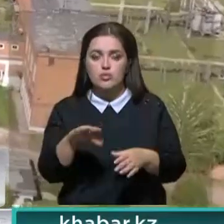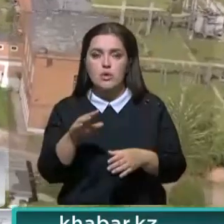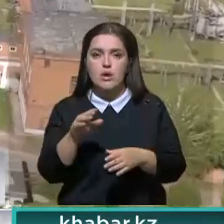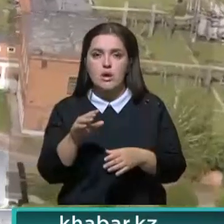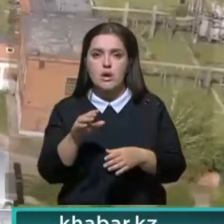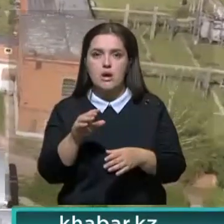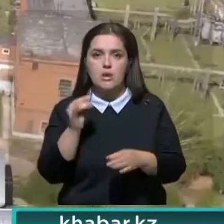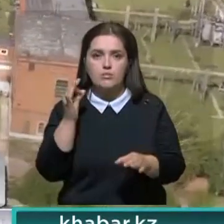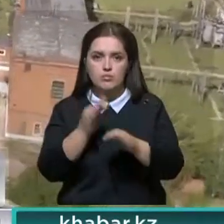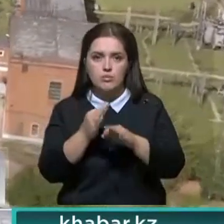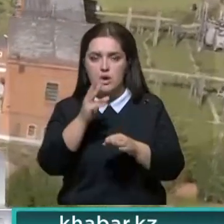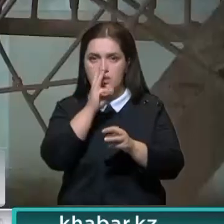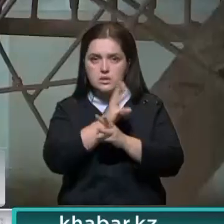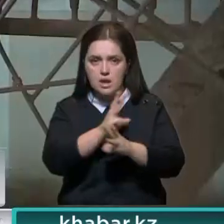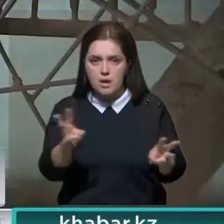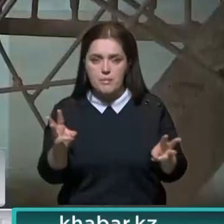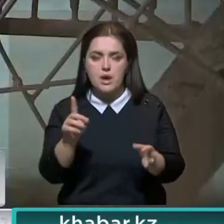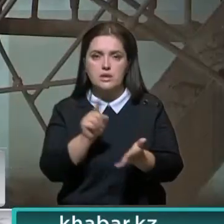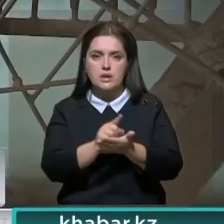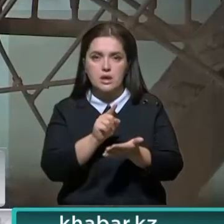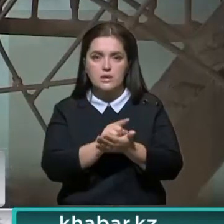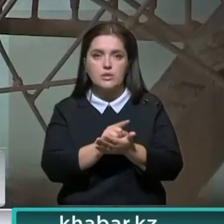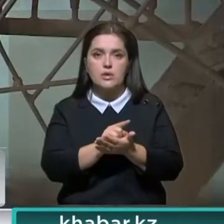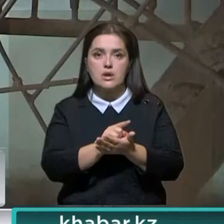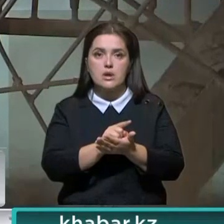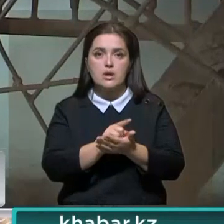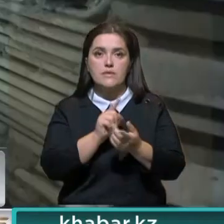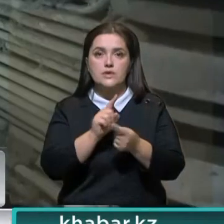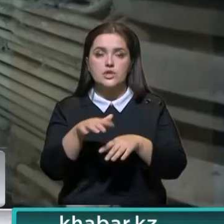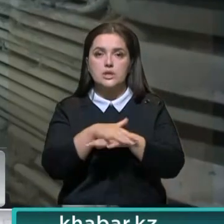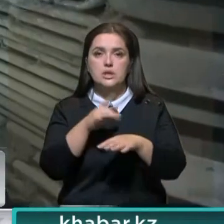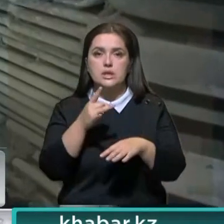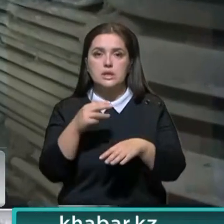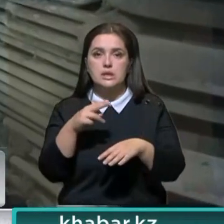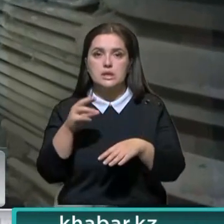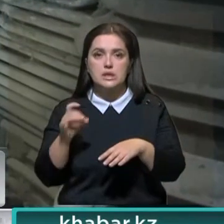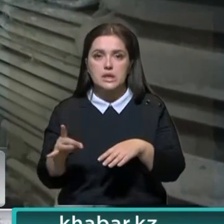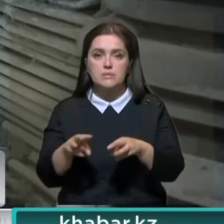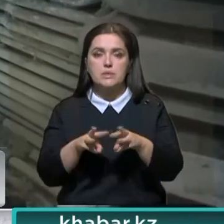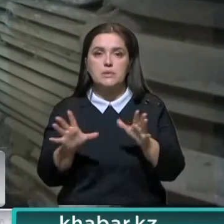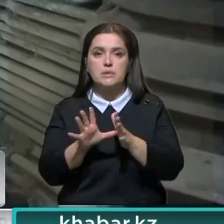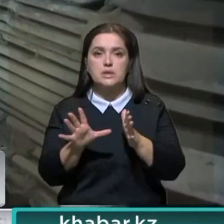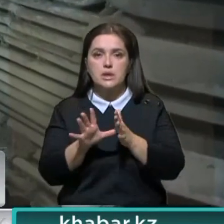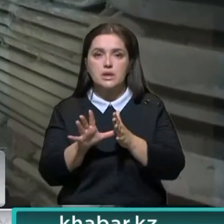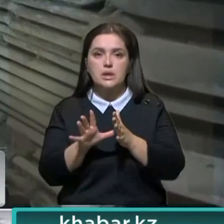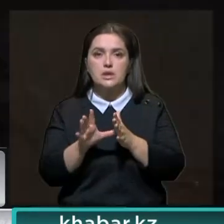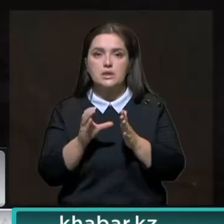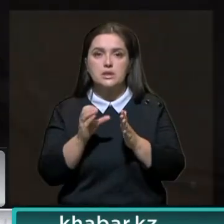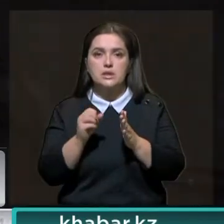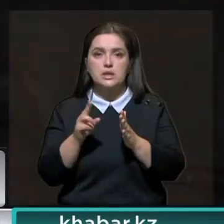закрыл задолженность по заработной плате и налогам. Об этом сегодня стало известно на встрече населения Ридера с министром